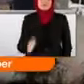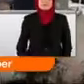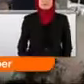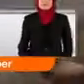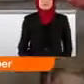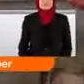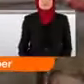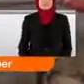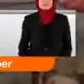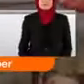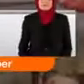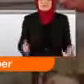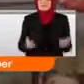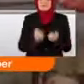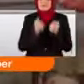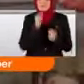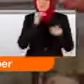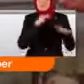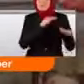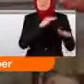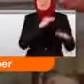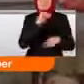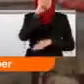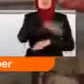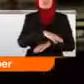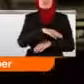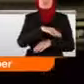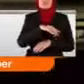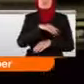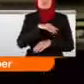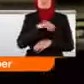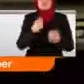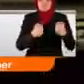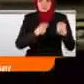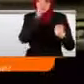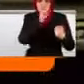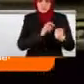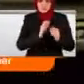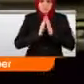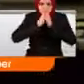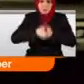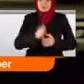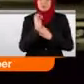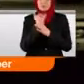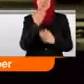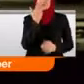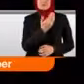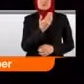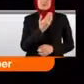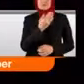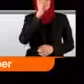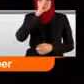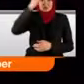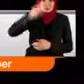bizde koştuk Neyse ki denize düşen sürücü aynı zamanda dalgıç tı kendini suya gömülen aracın açık camından like